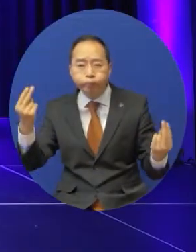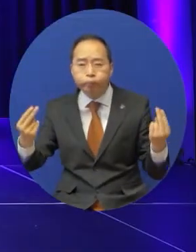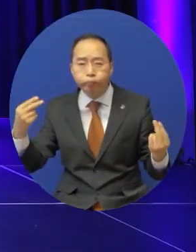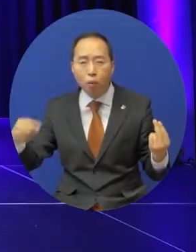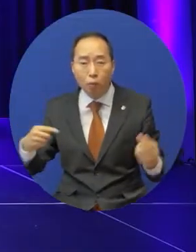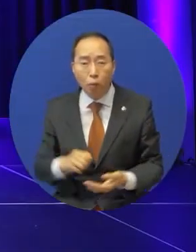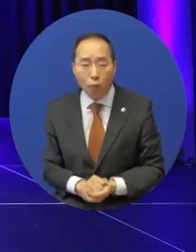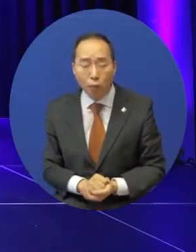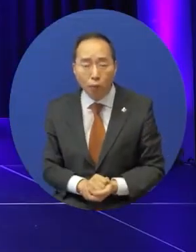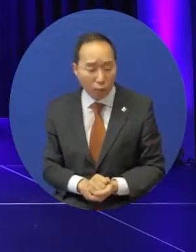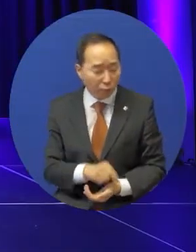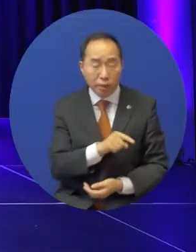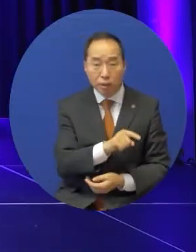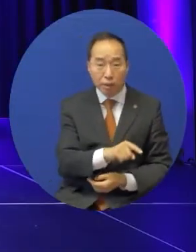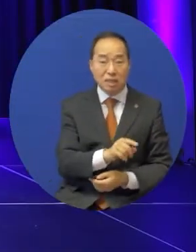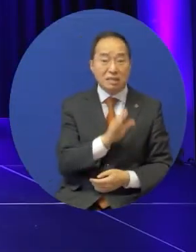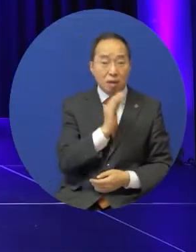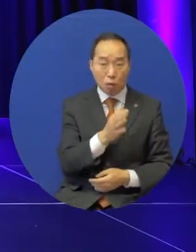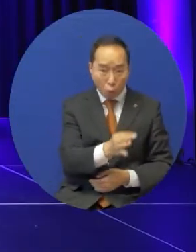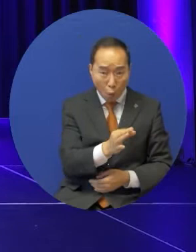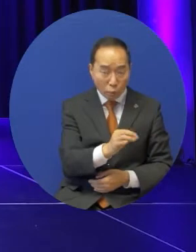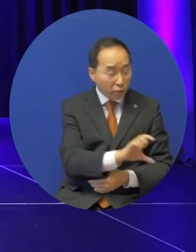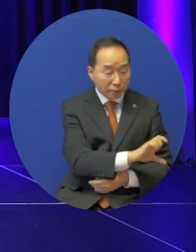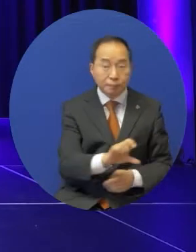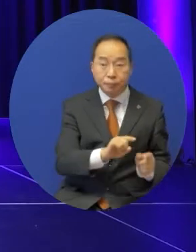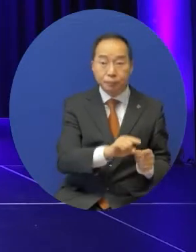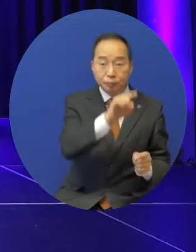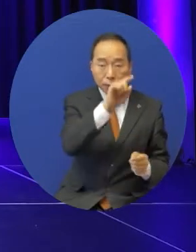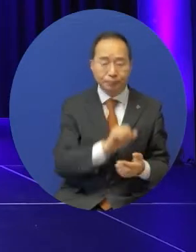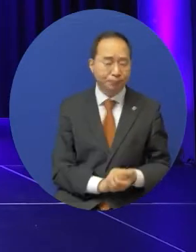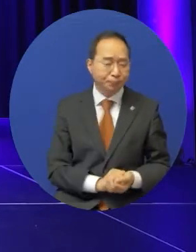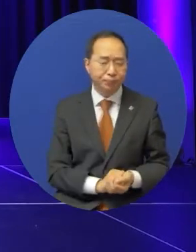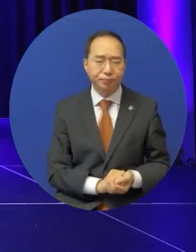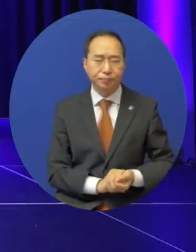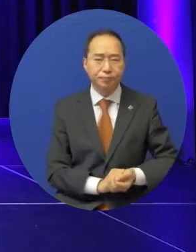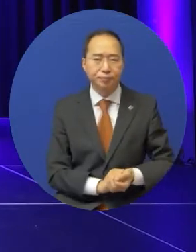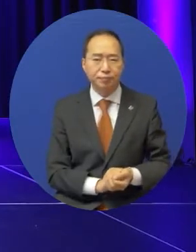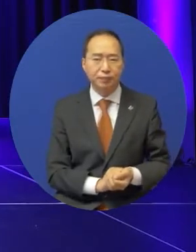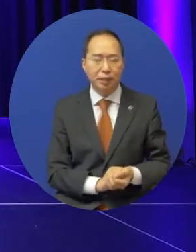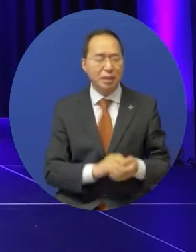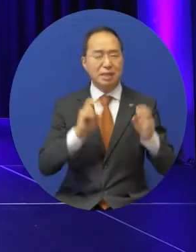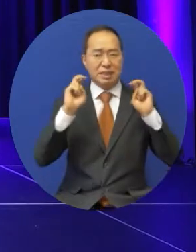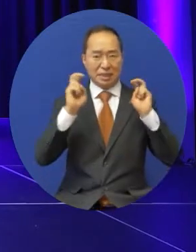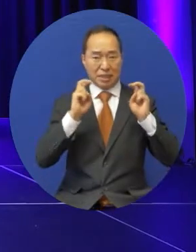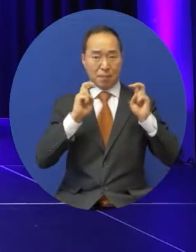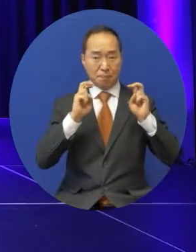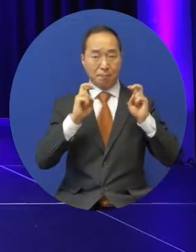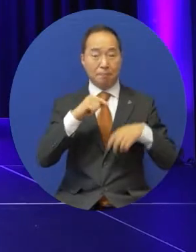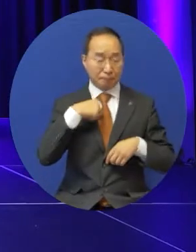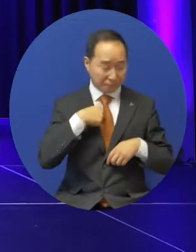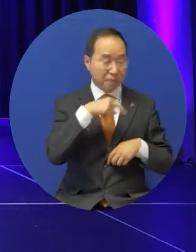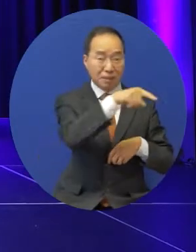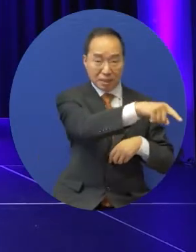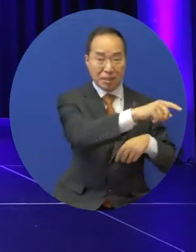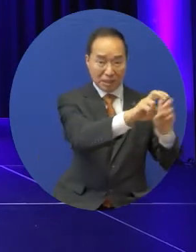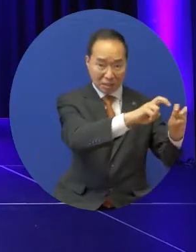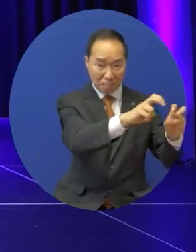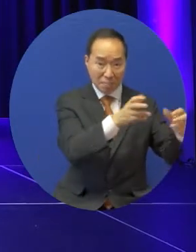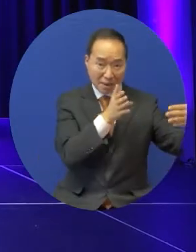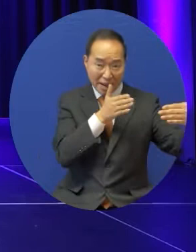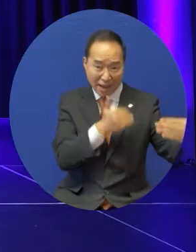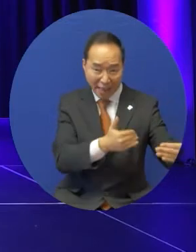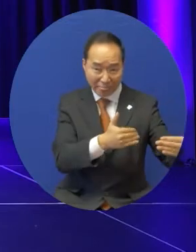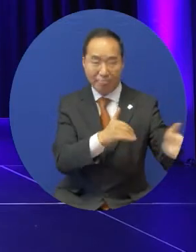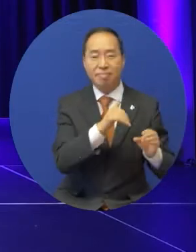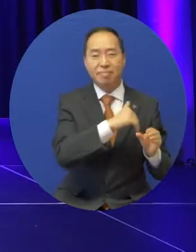살펴보면 아날로그 머니에 있는 금융 시스템은 바로 B2B, Business to Business, 기업